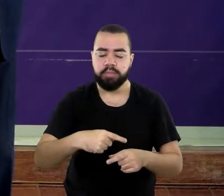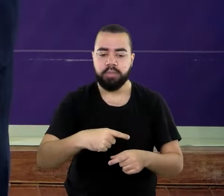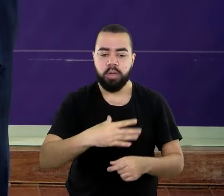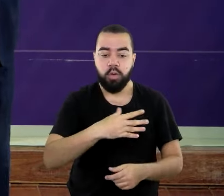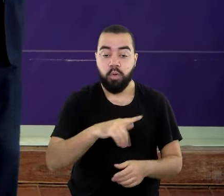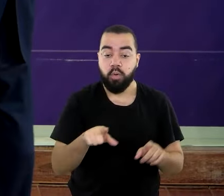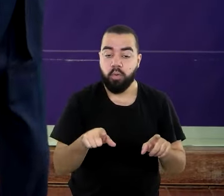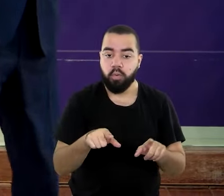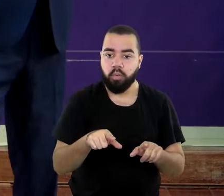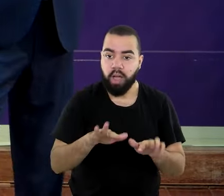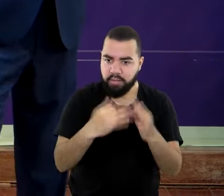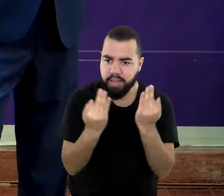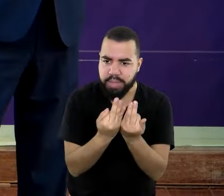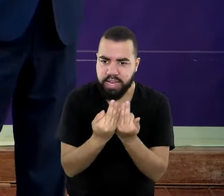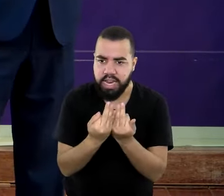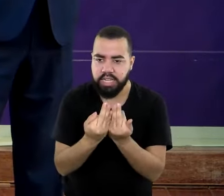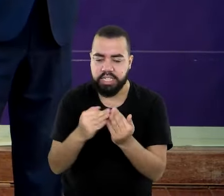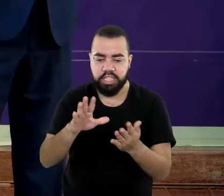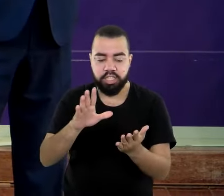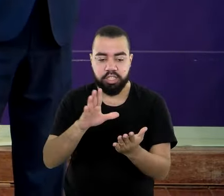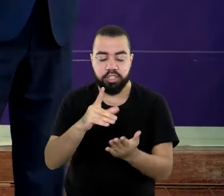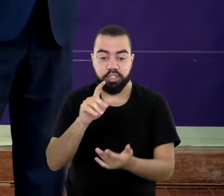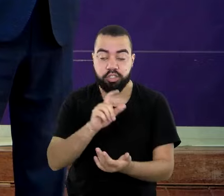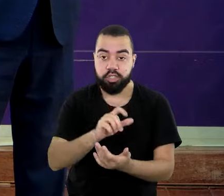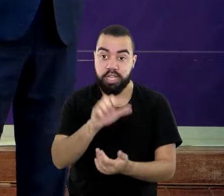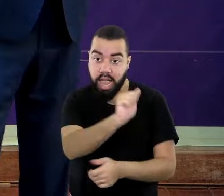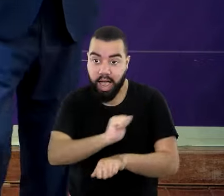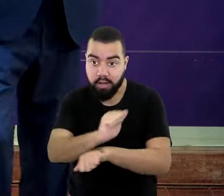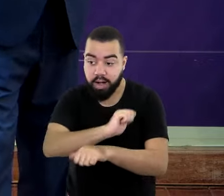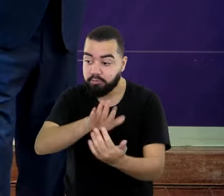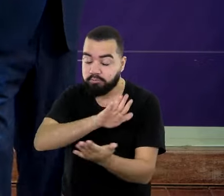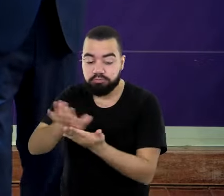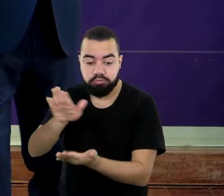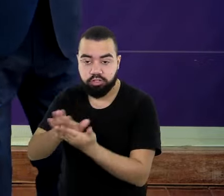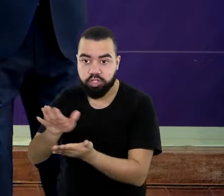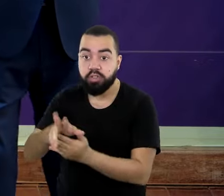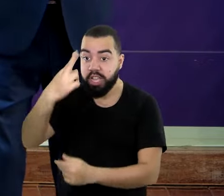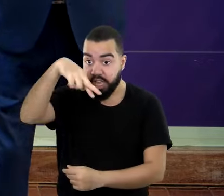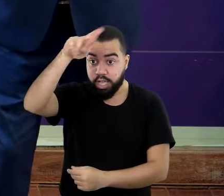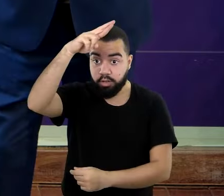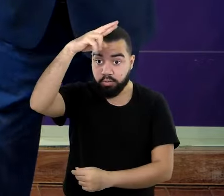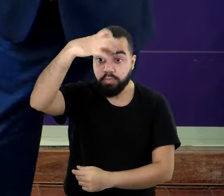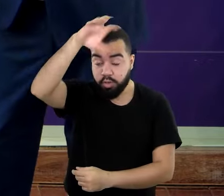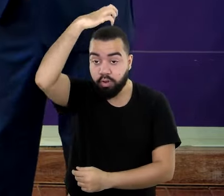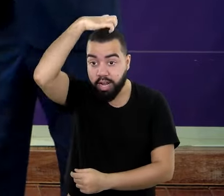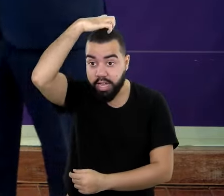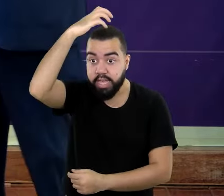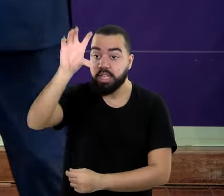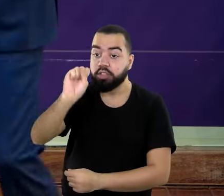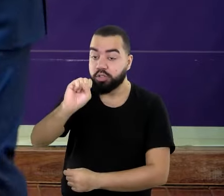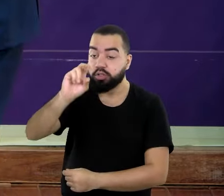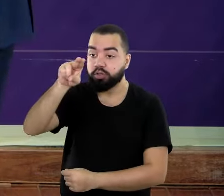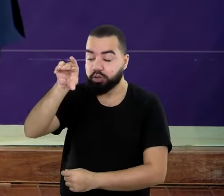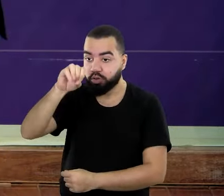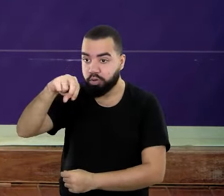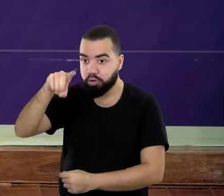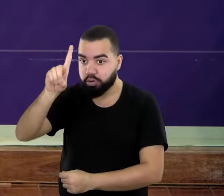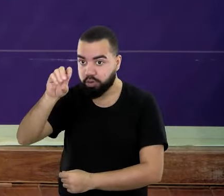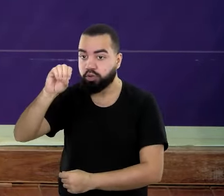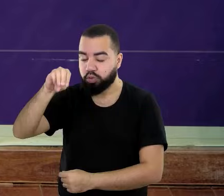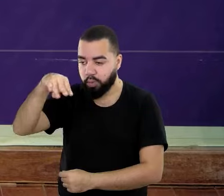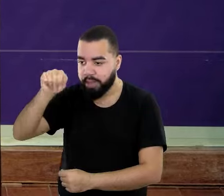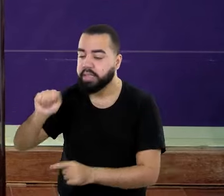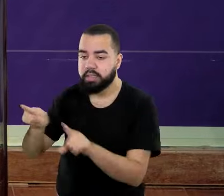다 구출해 주었습니다. E Abraão foi lá e salvou todo mundo. 그러니까 소돔왕이 너무 감사해 가지고 선물을 주었습니다. E o rei de